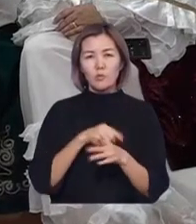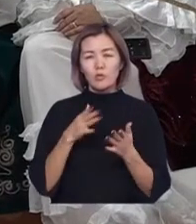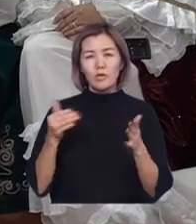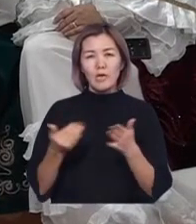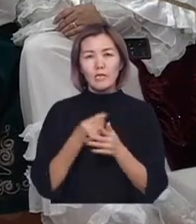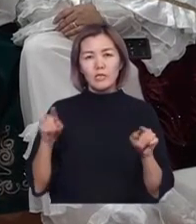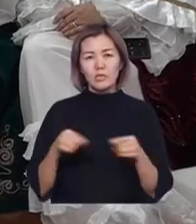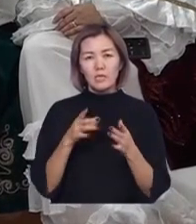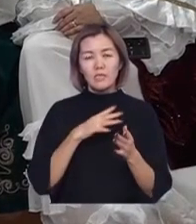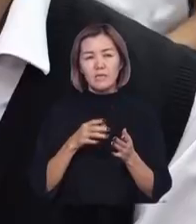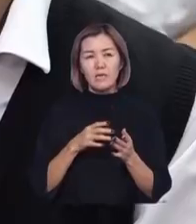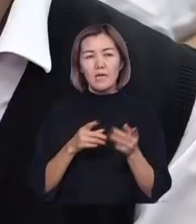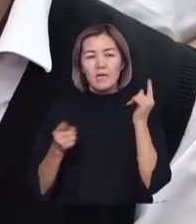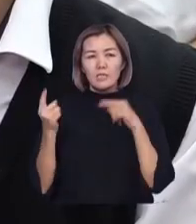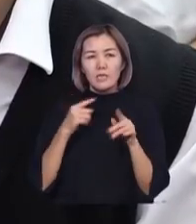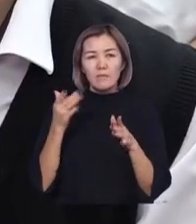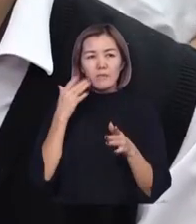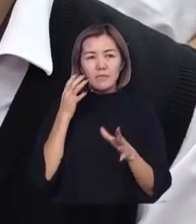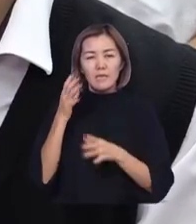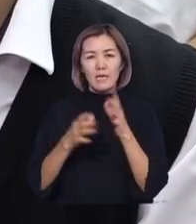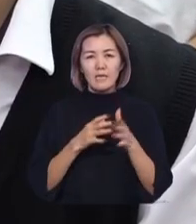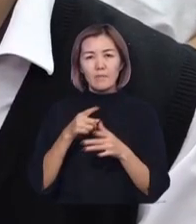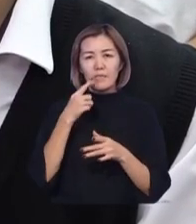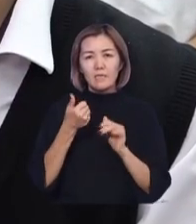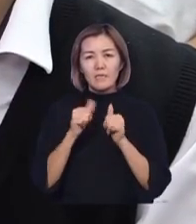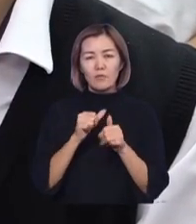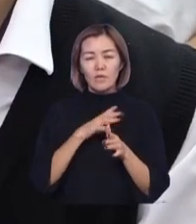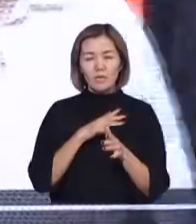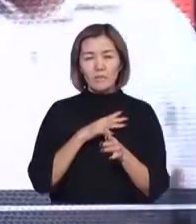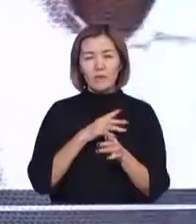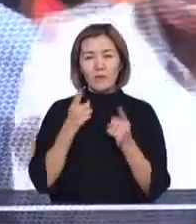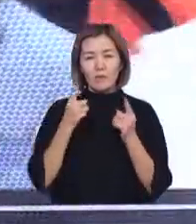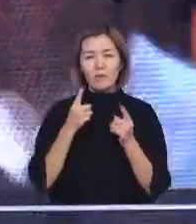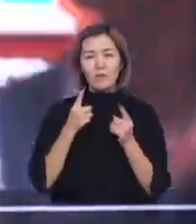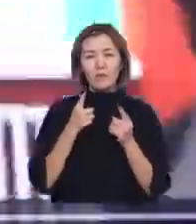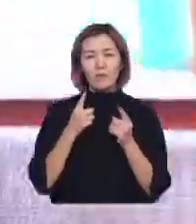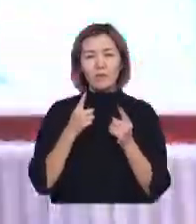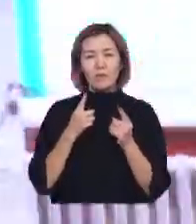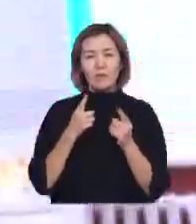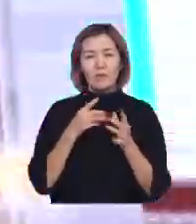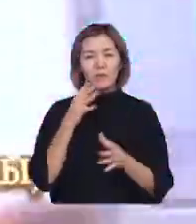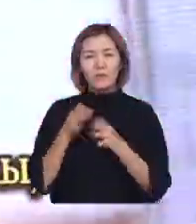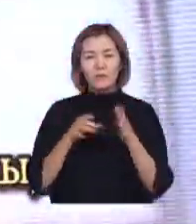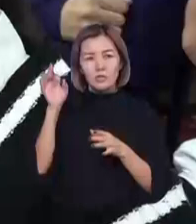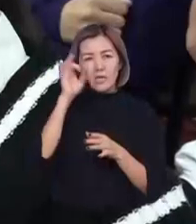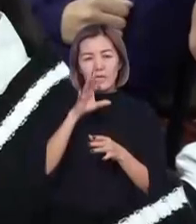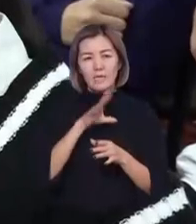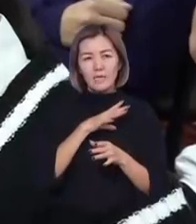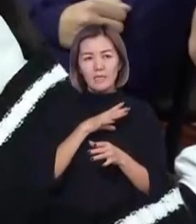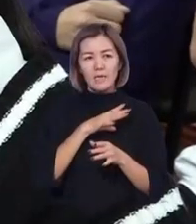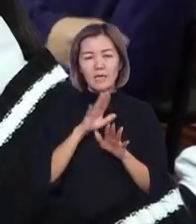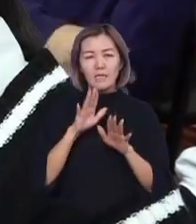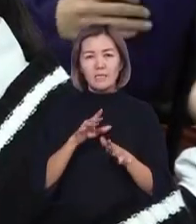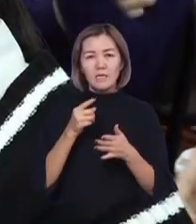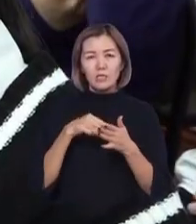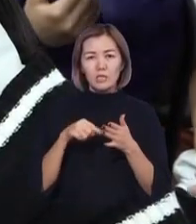қайта жаңғыртты. Оның шығармалары әлемнің бірнеше тілінде аударылып, ұлы даланың ұлағатын жер жүзіне әйгілетті. Сондай-ақ ол тек